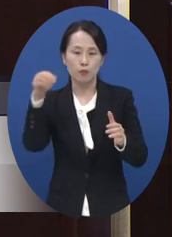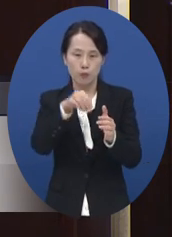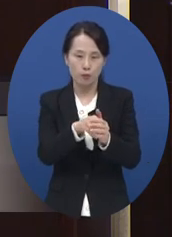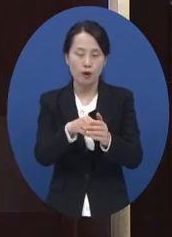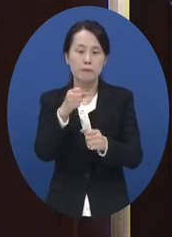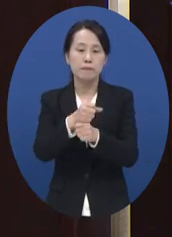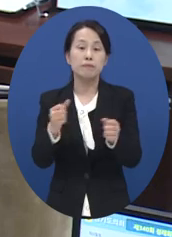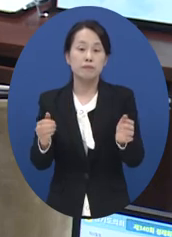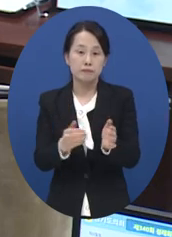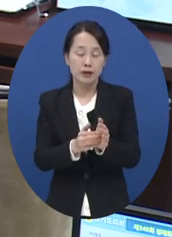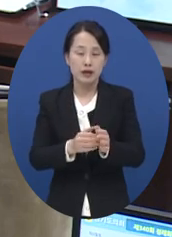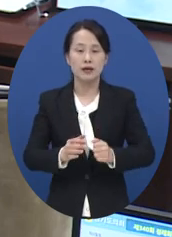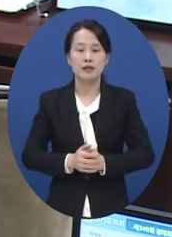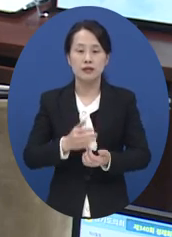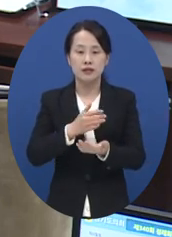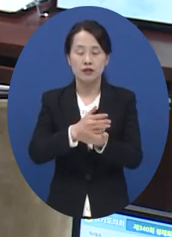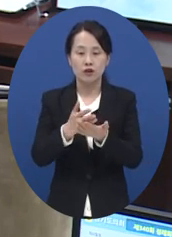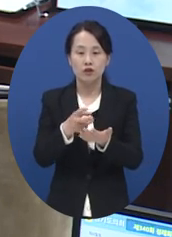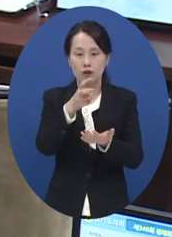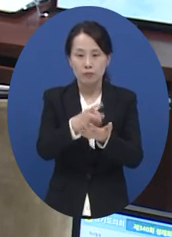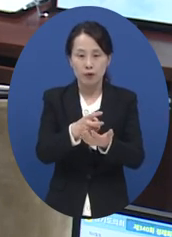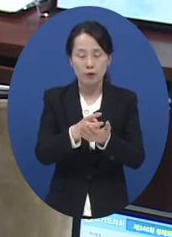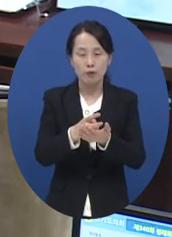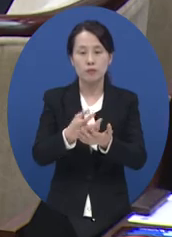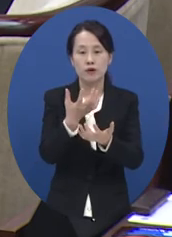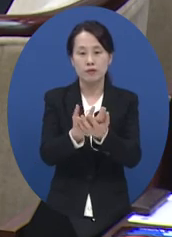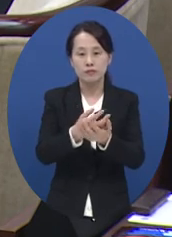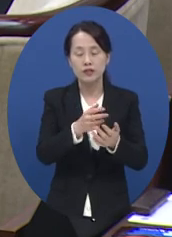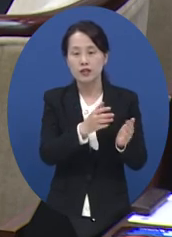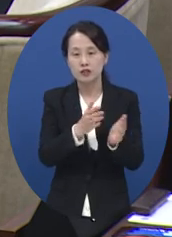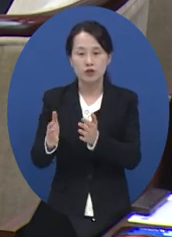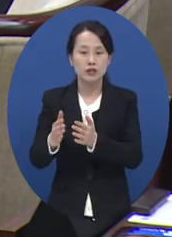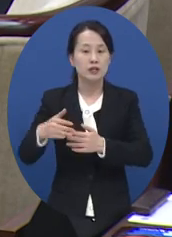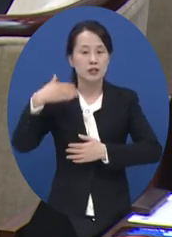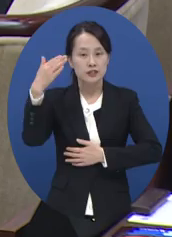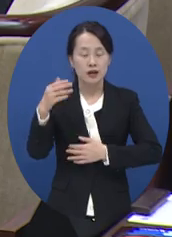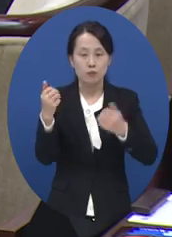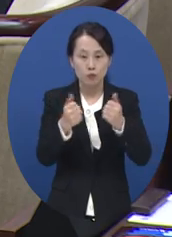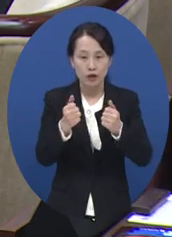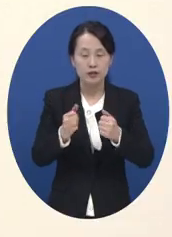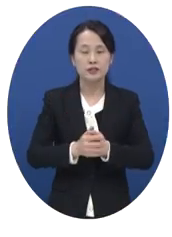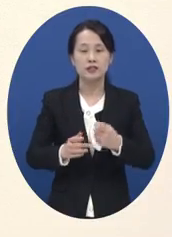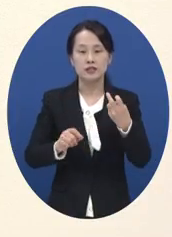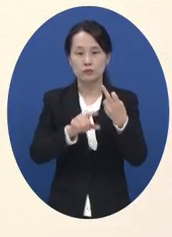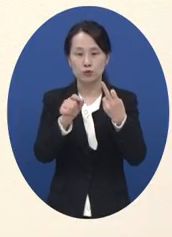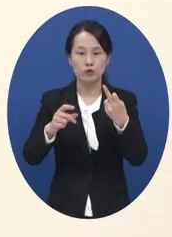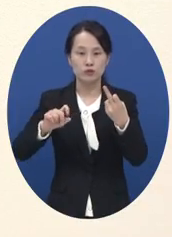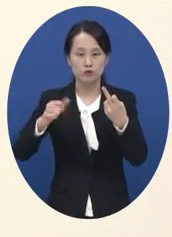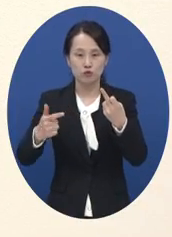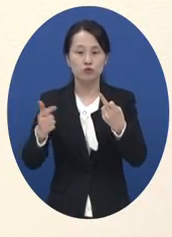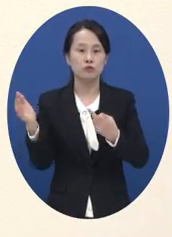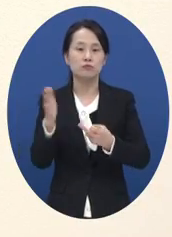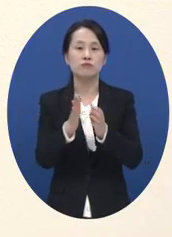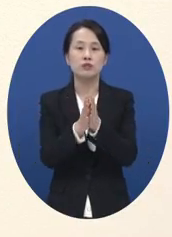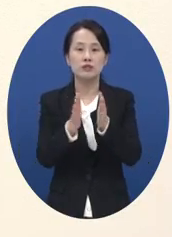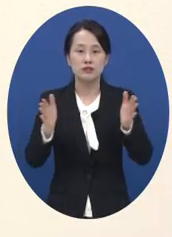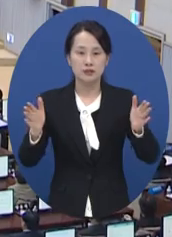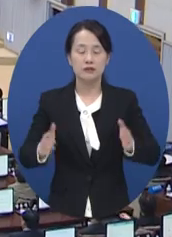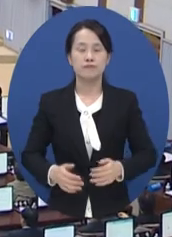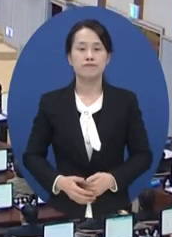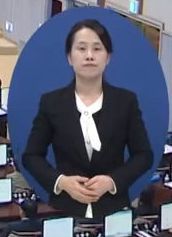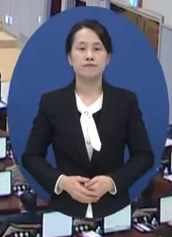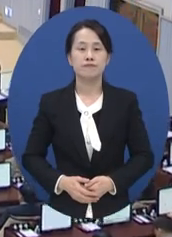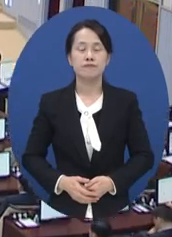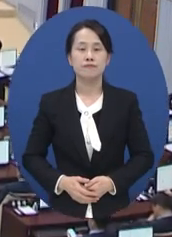편성하였습니다 희미한 조 량과 행정사무 감사 결과를 정리하는 다음 보내 있는 다음 달 16일부터 열립니다